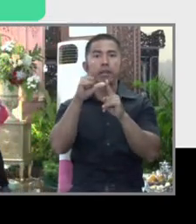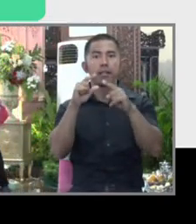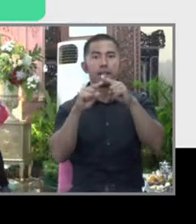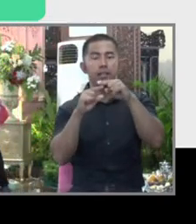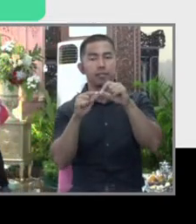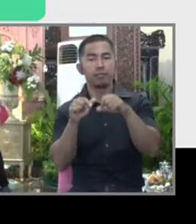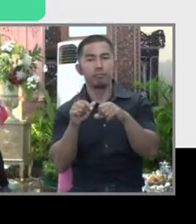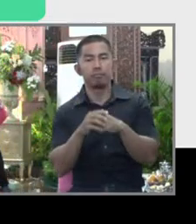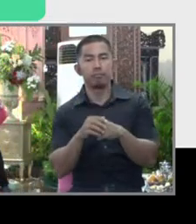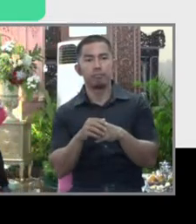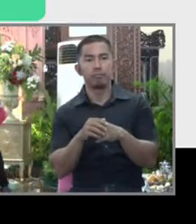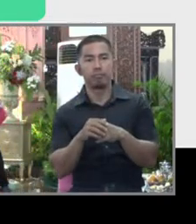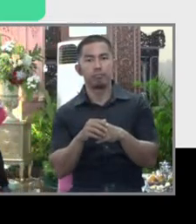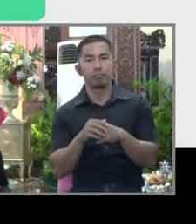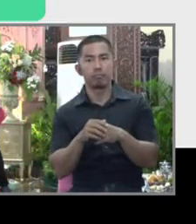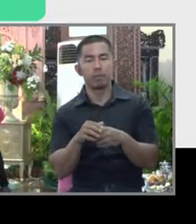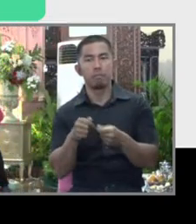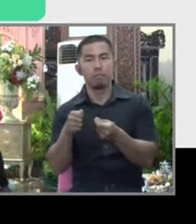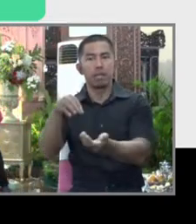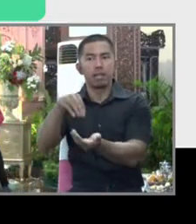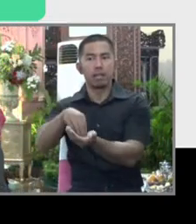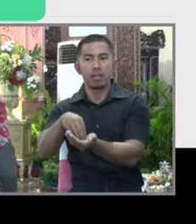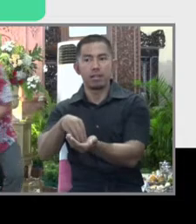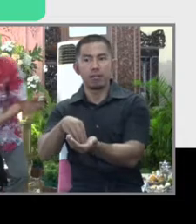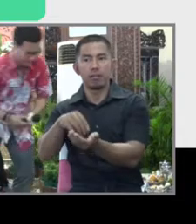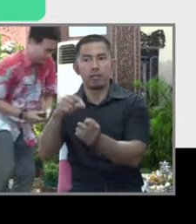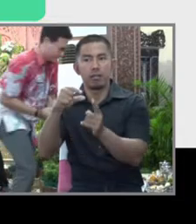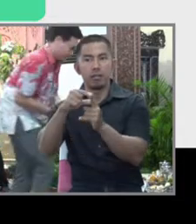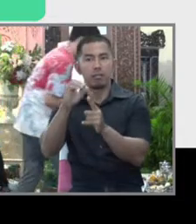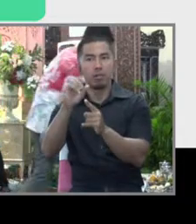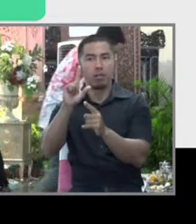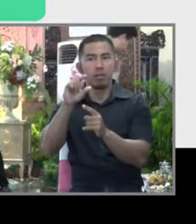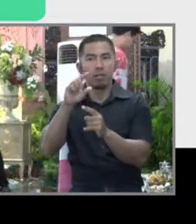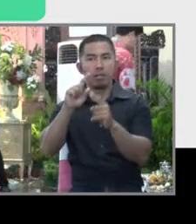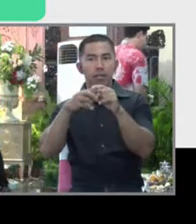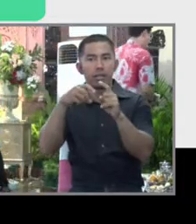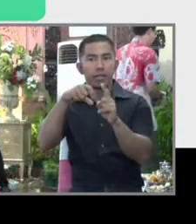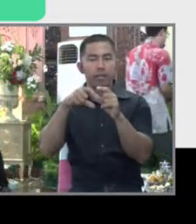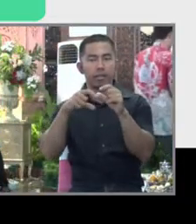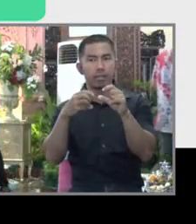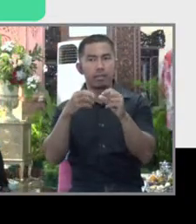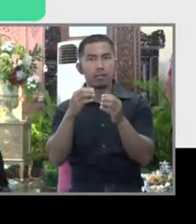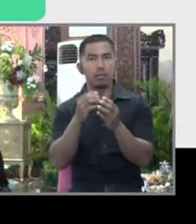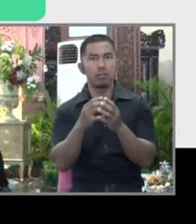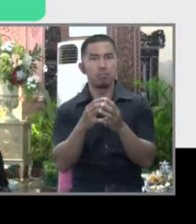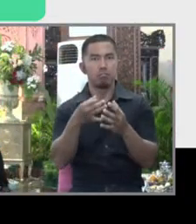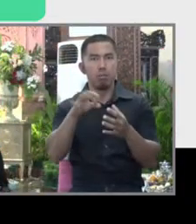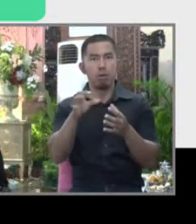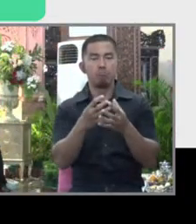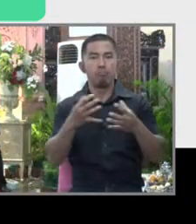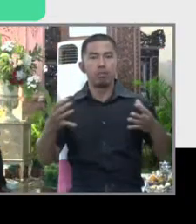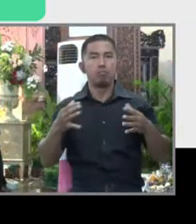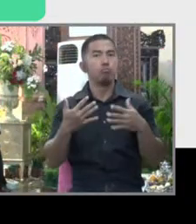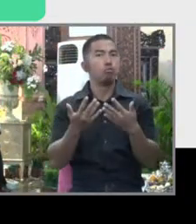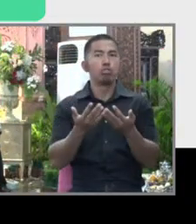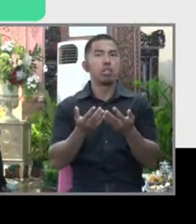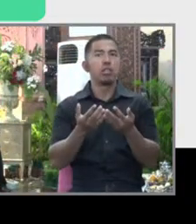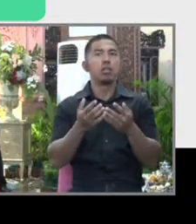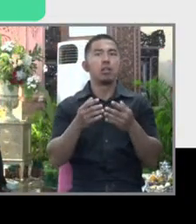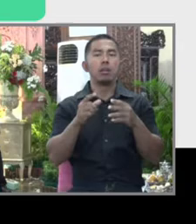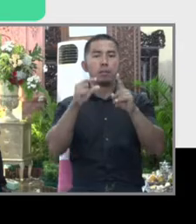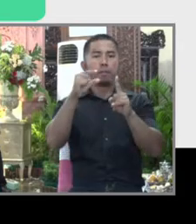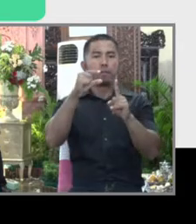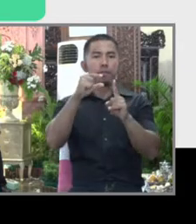kita Hai kasih tanah Poltekkes banget dengan diperbesar Ya kurang lebih 1000 mahasiswa